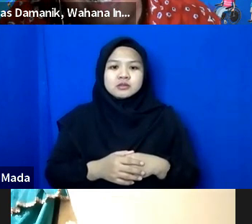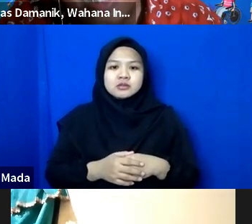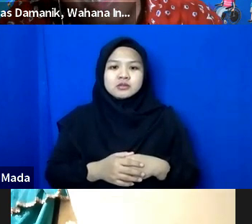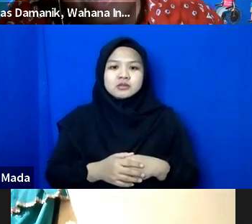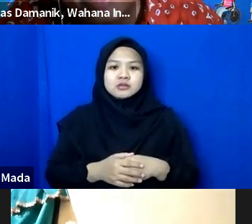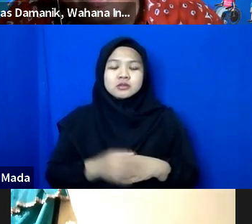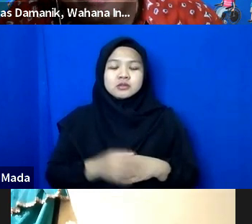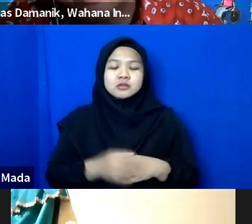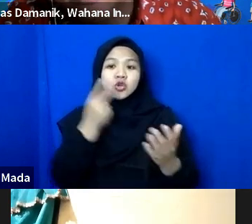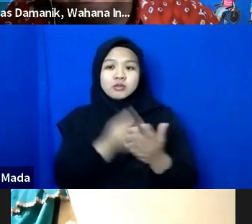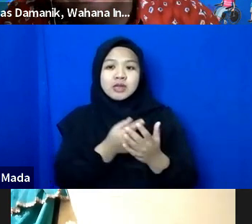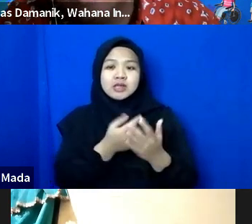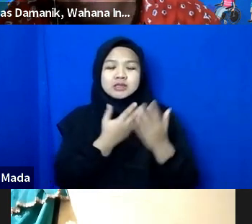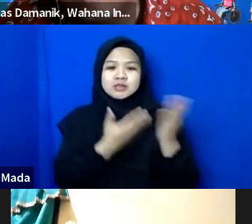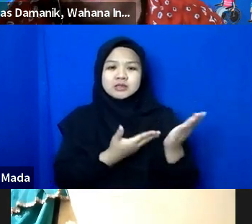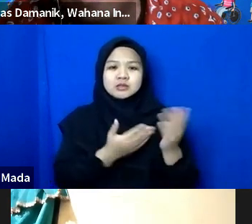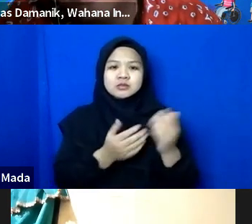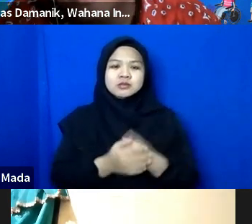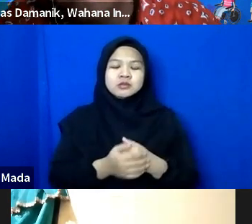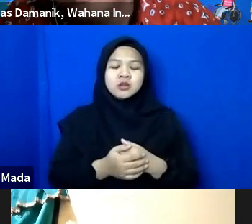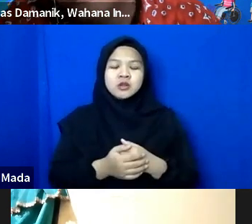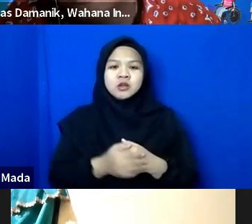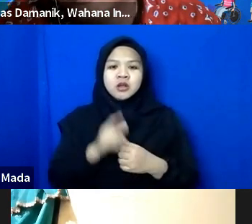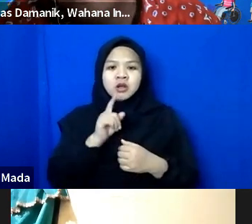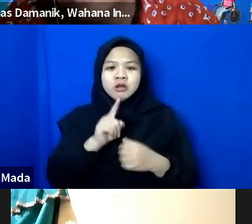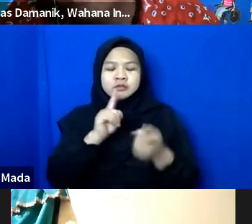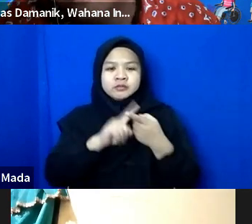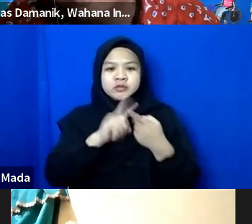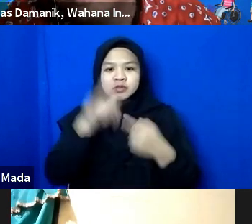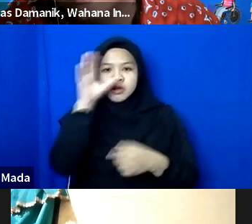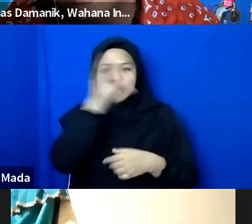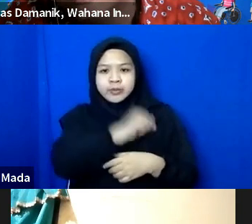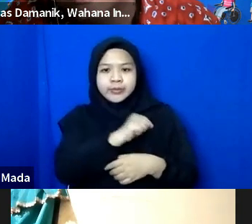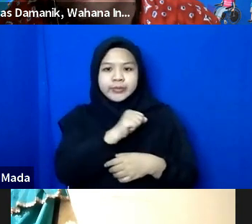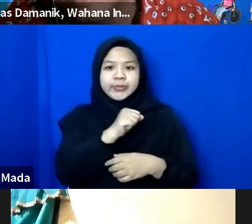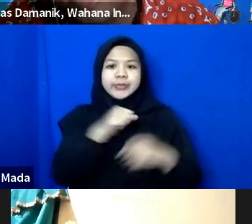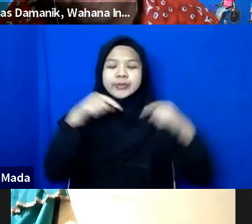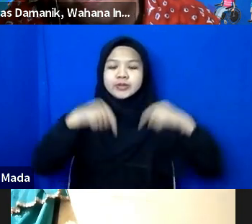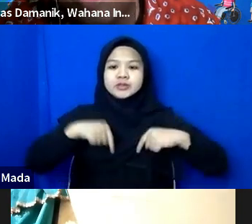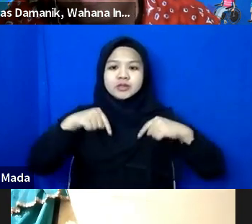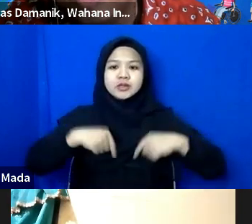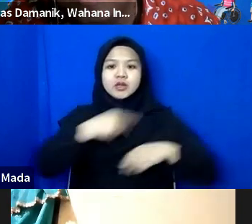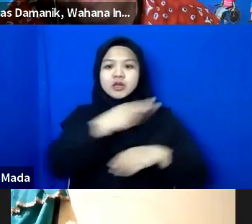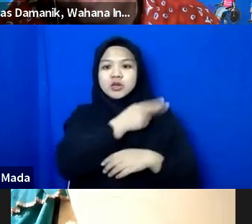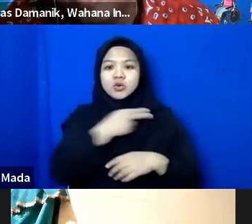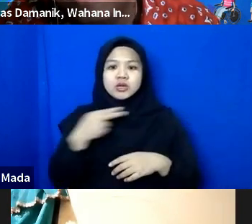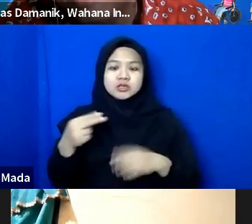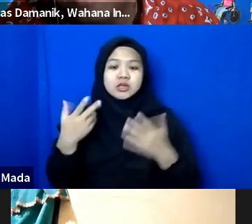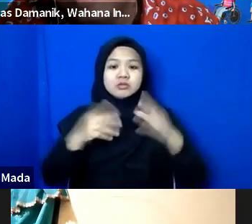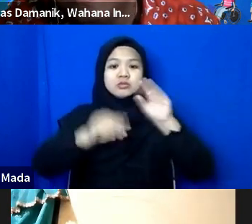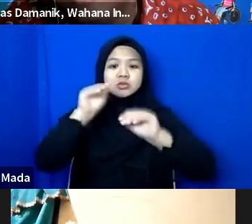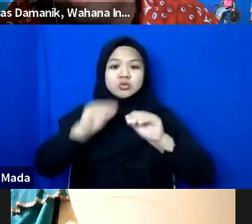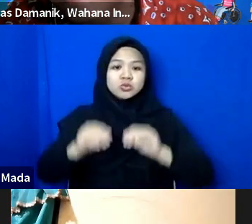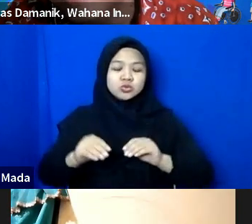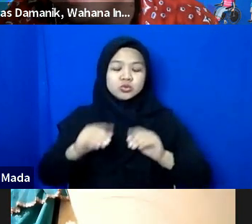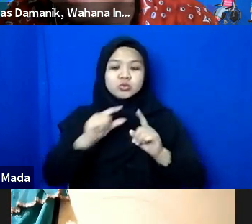tiba pada rekomendasi map satu hal yang teman-teman ketahui bahwa sekarang Eh Indonesia ini sedang menyusun